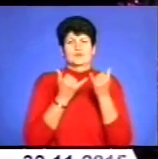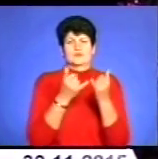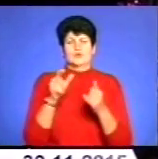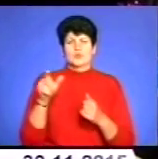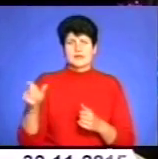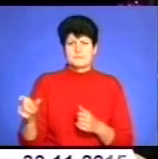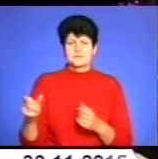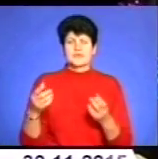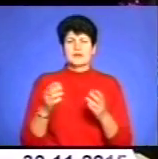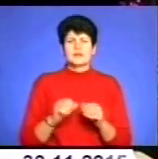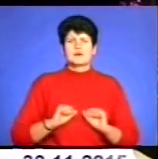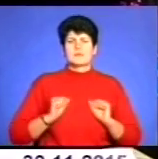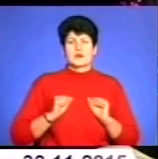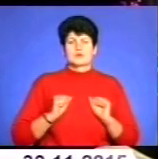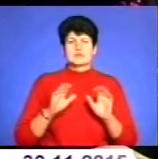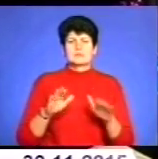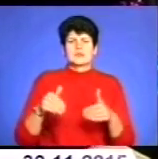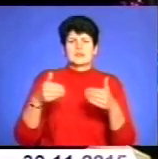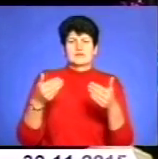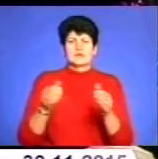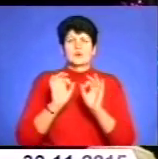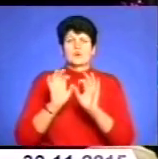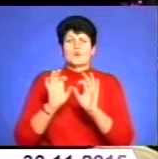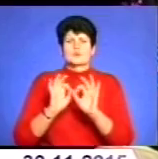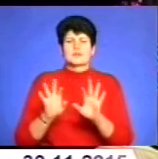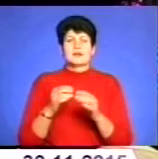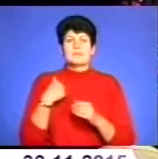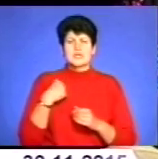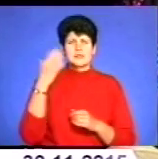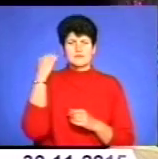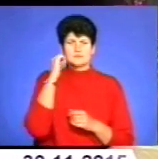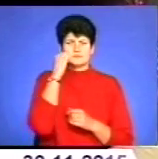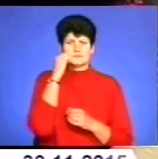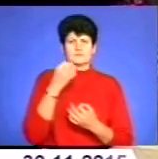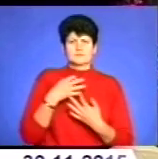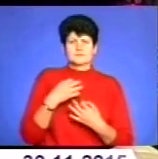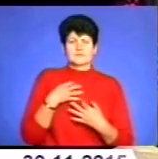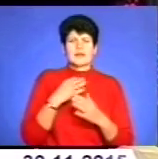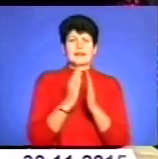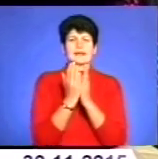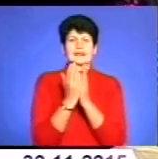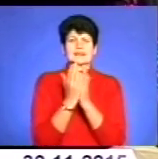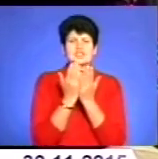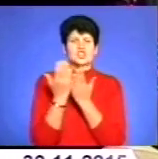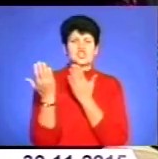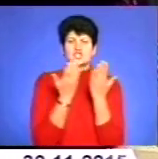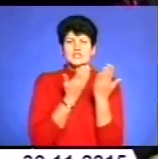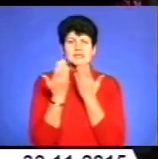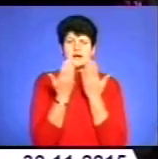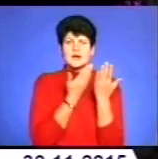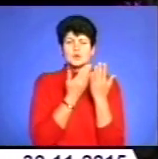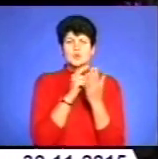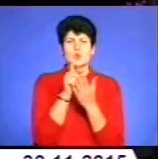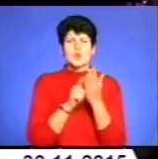передавати ці всі уроки розповіді, як те, що мені бабуся передавала. Книжки читаємо,